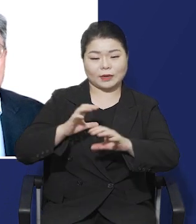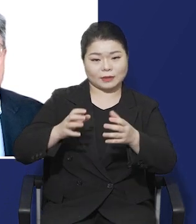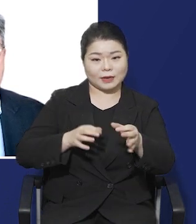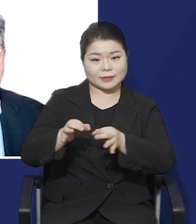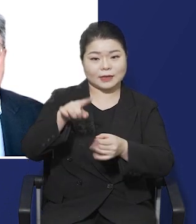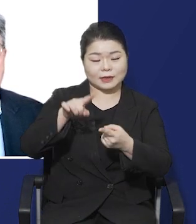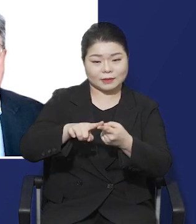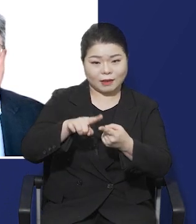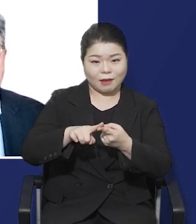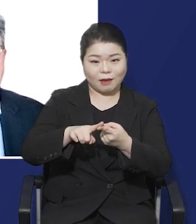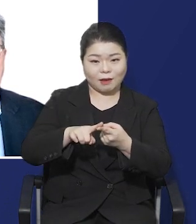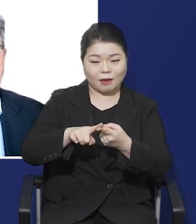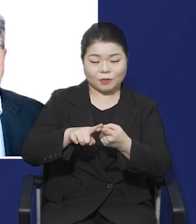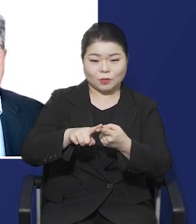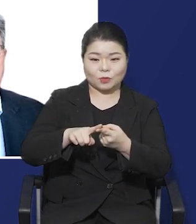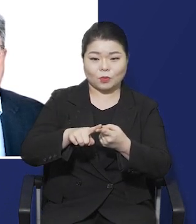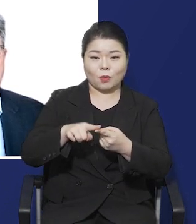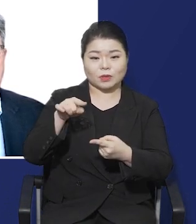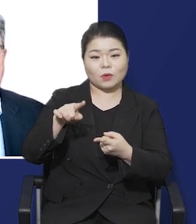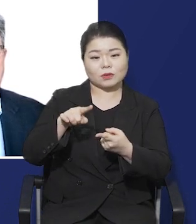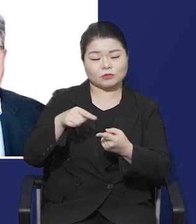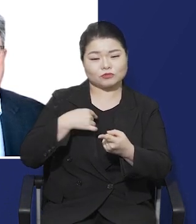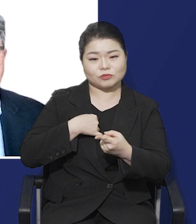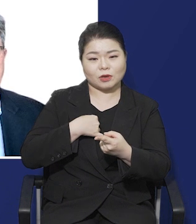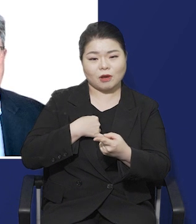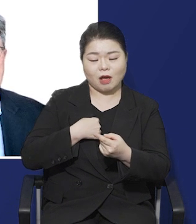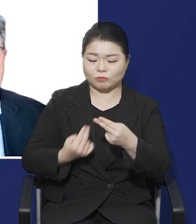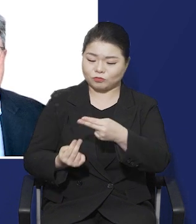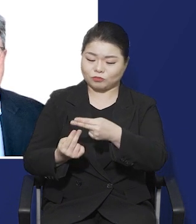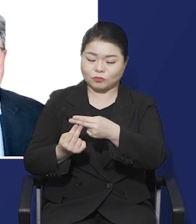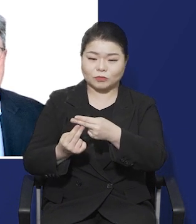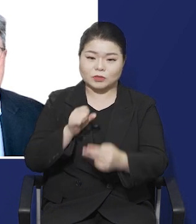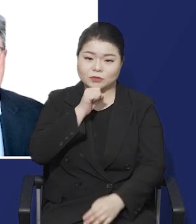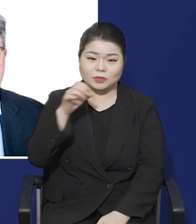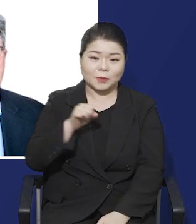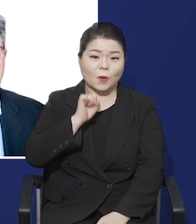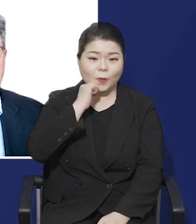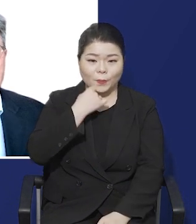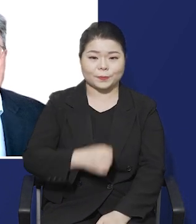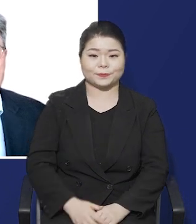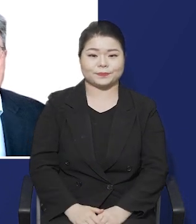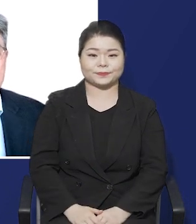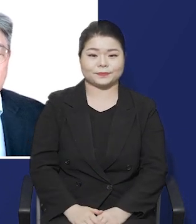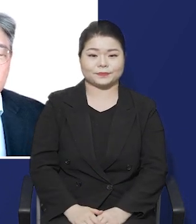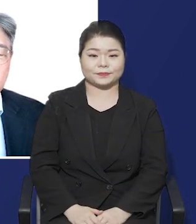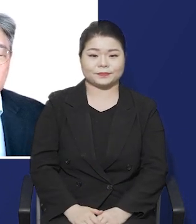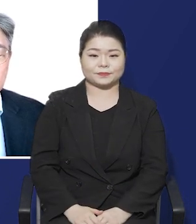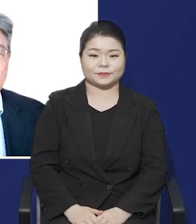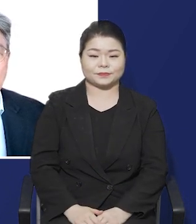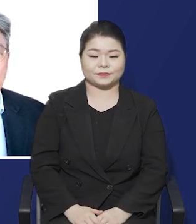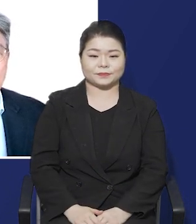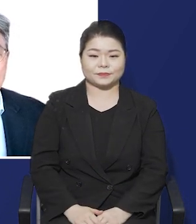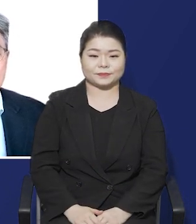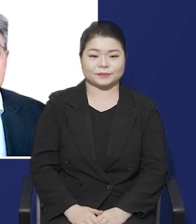대한 수출 노하우의 축적이 불가능하다고 볼 수가 있습니다. 또 다른